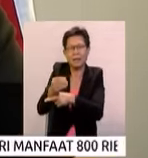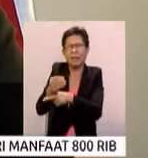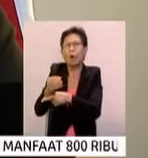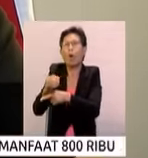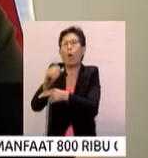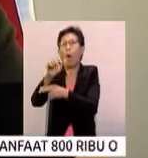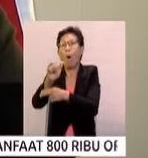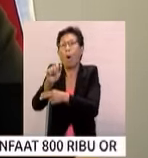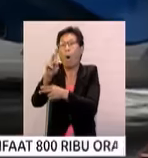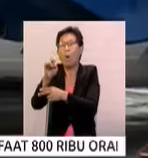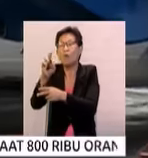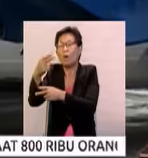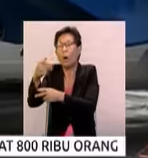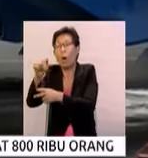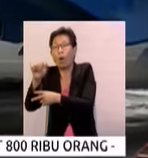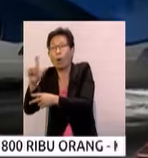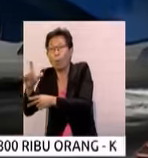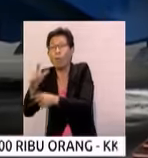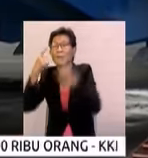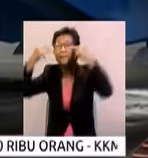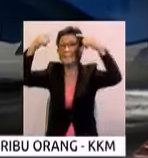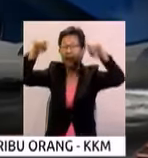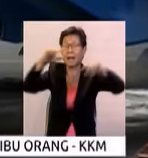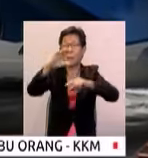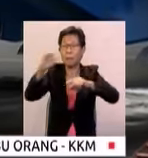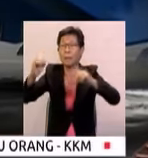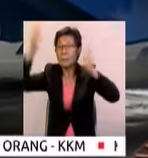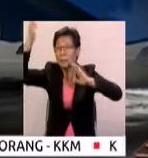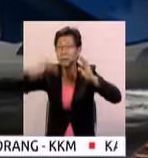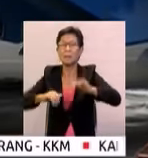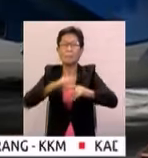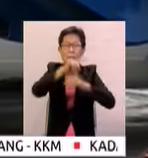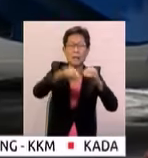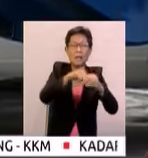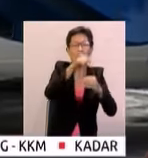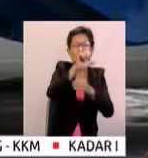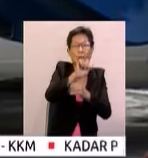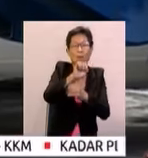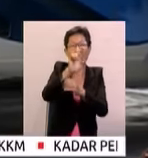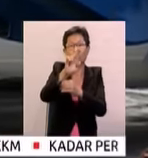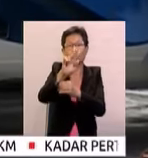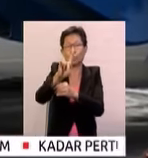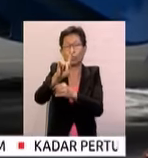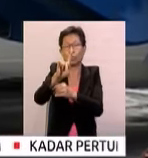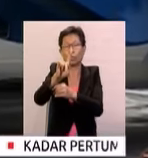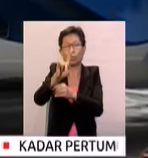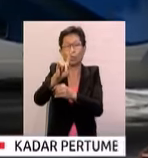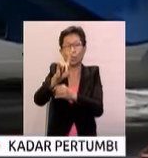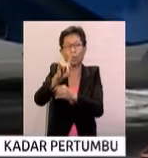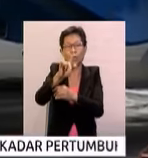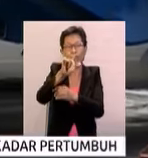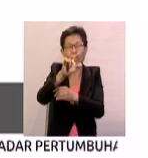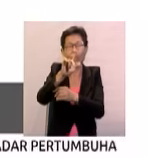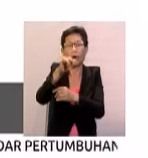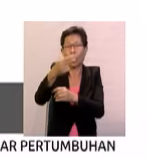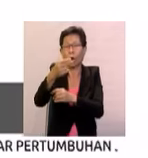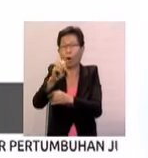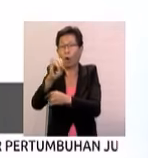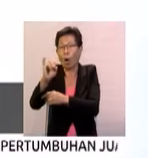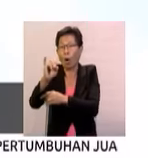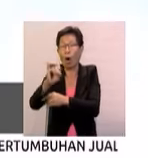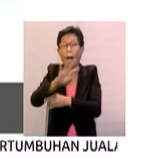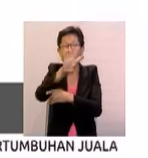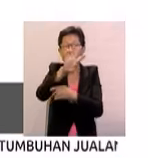Kejayaan syarikat tempatan boleh dilihat apabila Sukhoi daripada 4 buah boleh